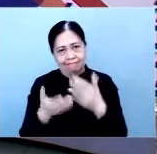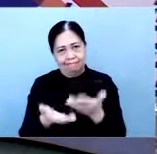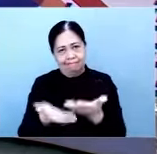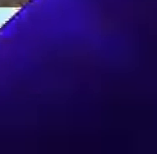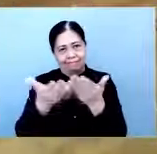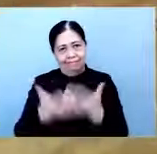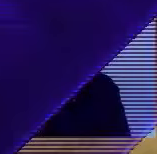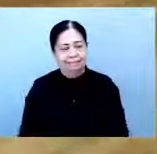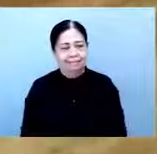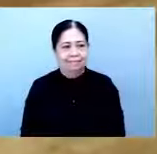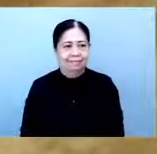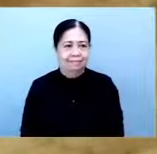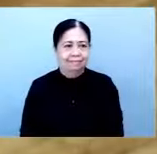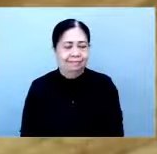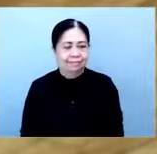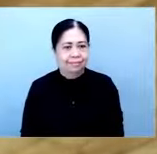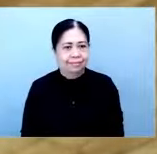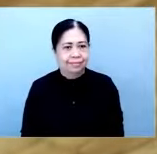to.